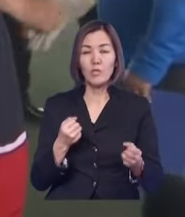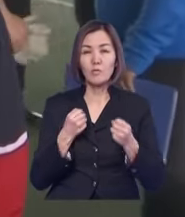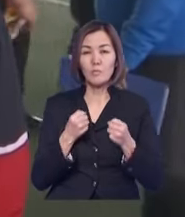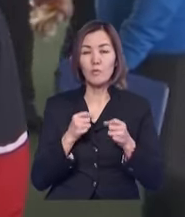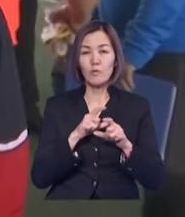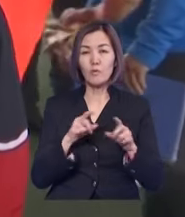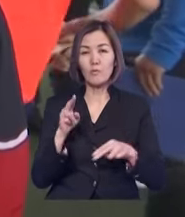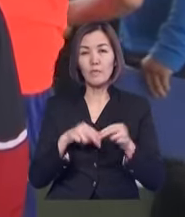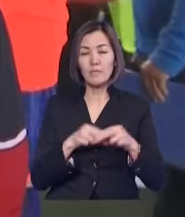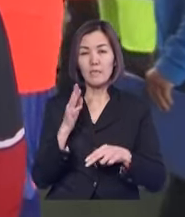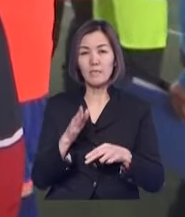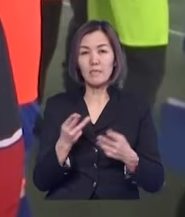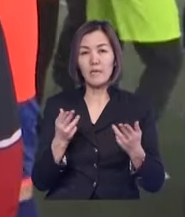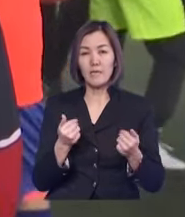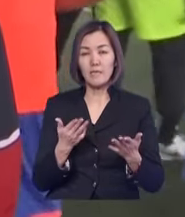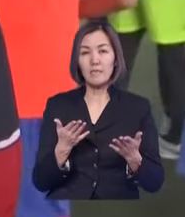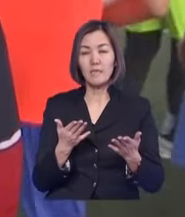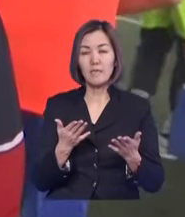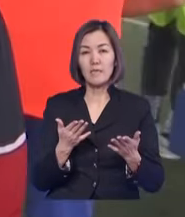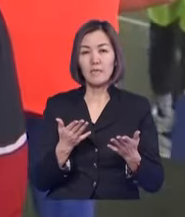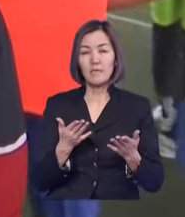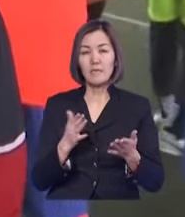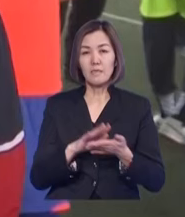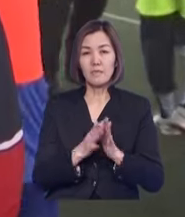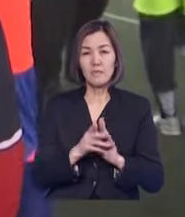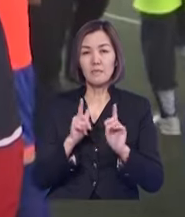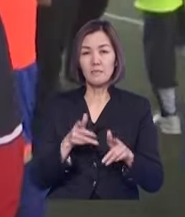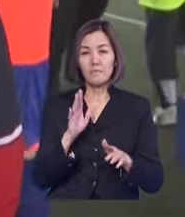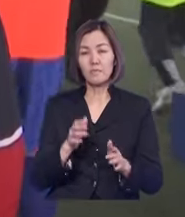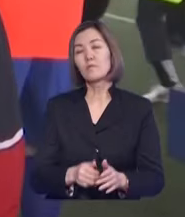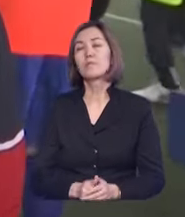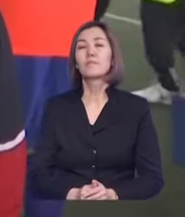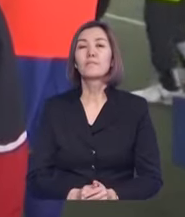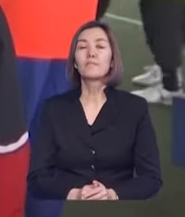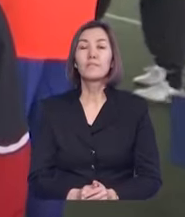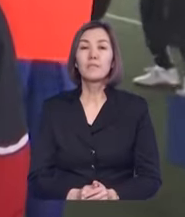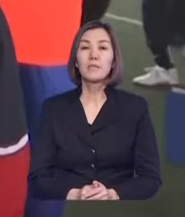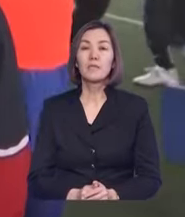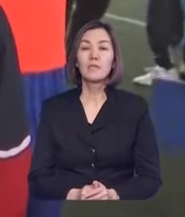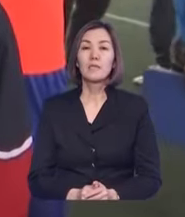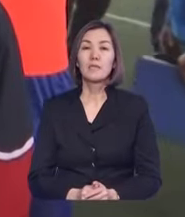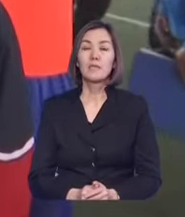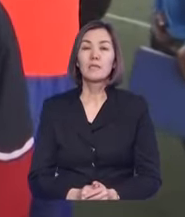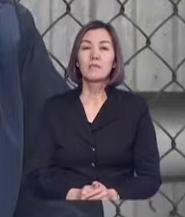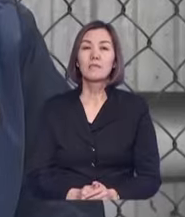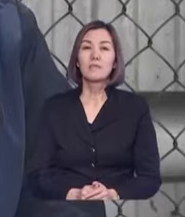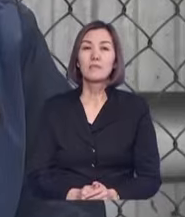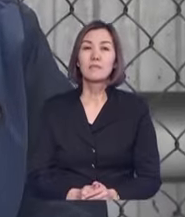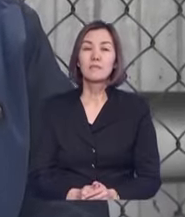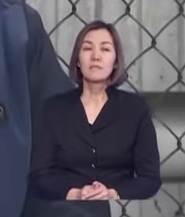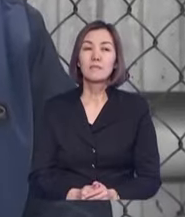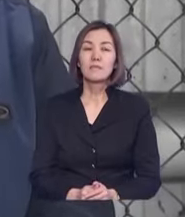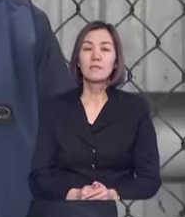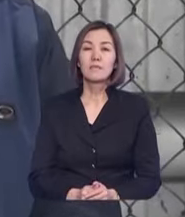болсын салынса, әрине құпта болатын еді, бәріміз соны қолдайтын едік. Сондай бізде кішкене әттеген айлар бар.